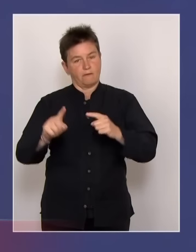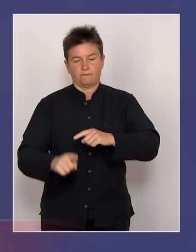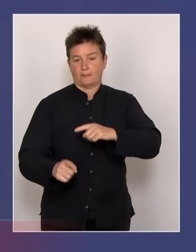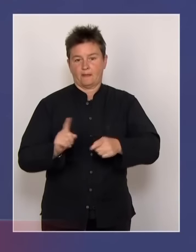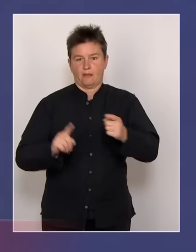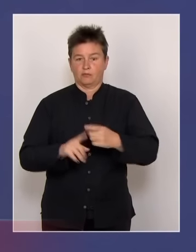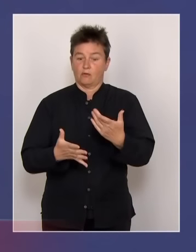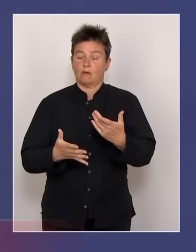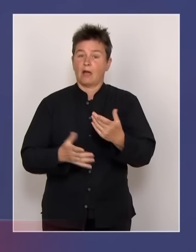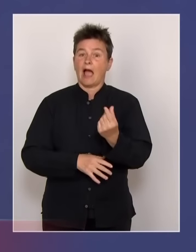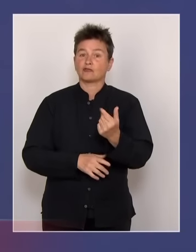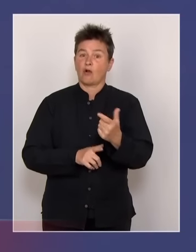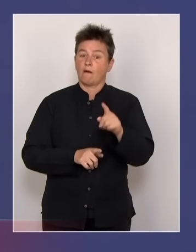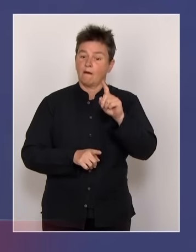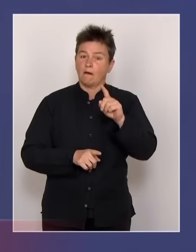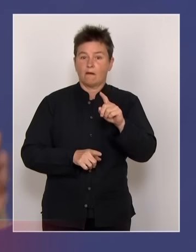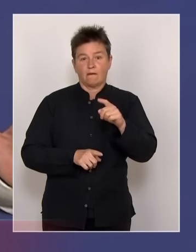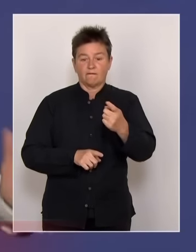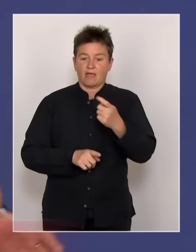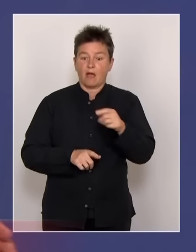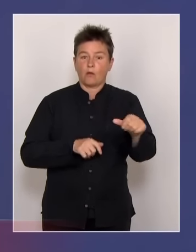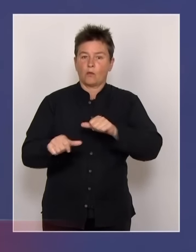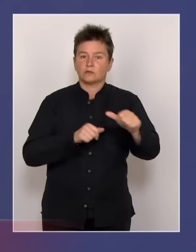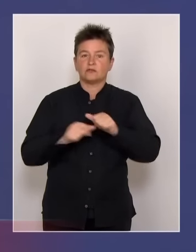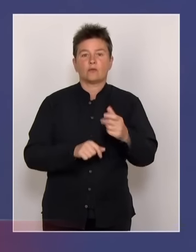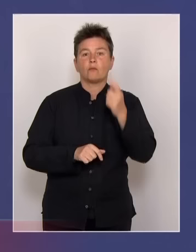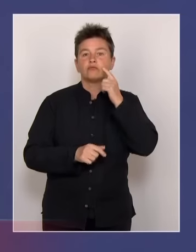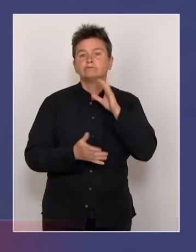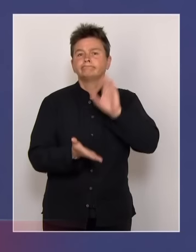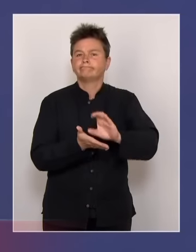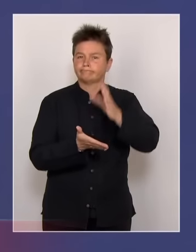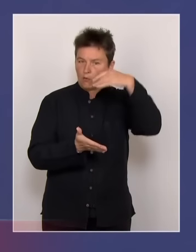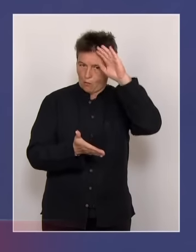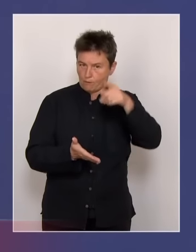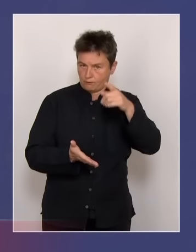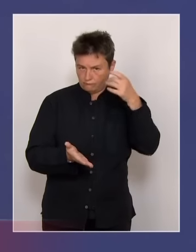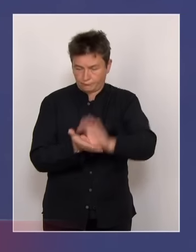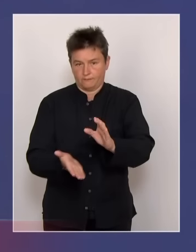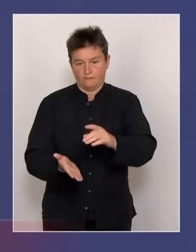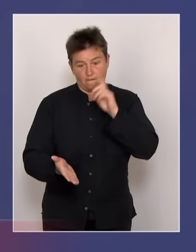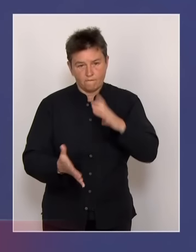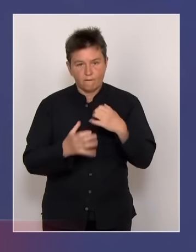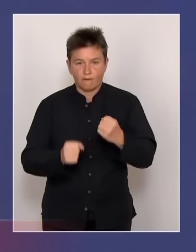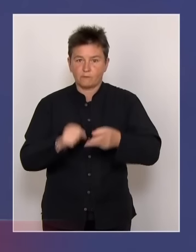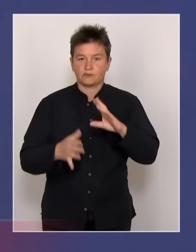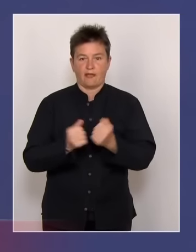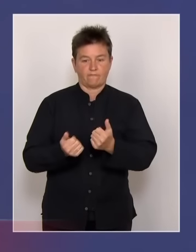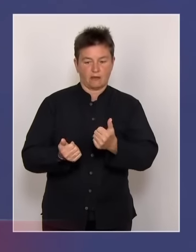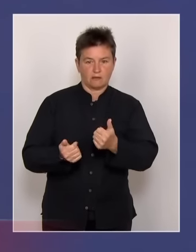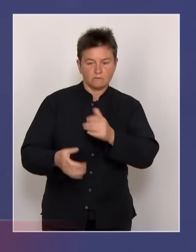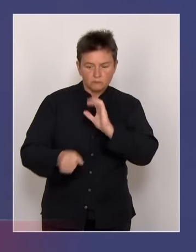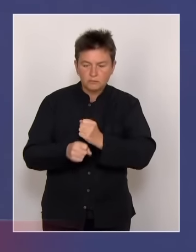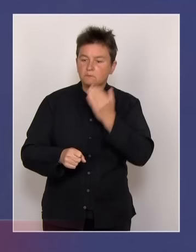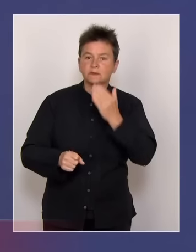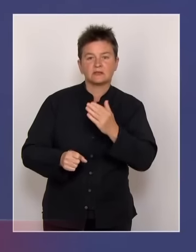conditionnalité budgétaire liée à l'état de droit dans le versement des fonds de l'union et nous devons encore la renforcer avec des procédures de constat et de sanctions